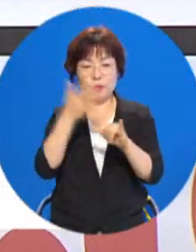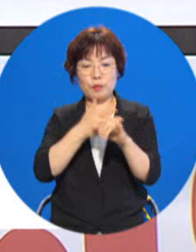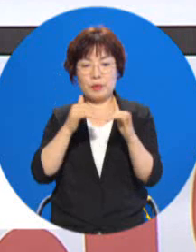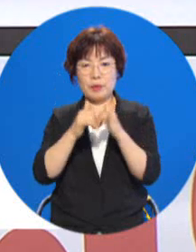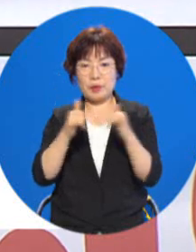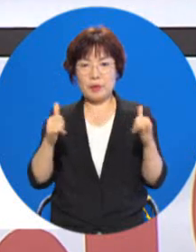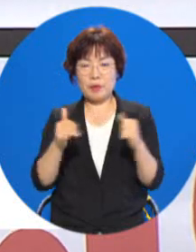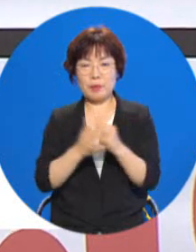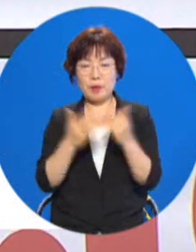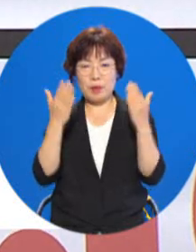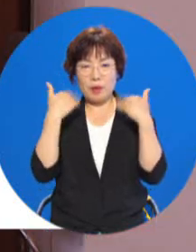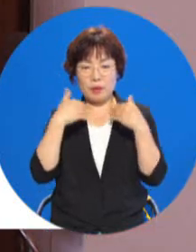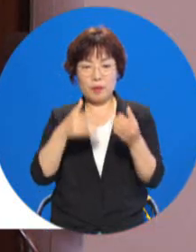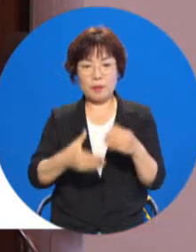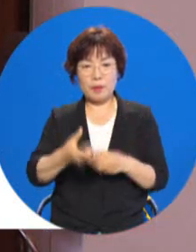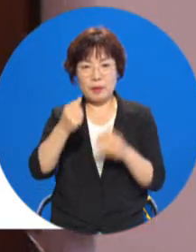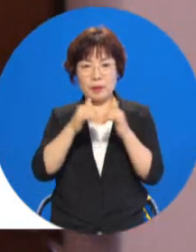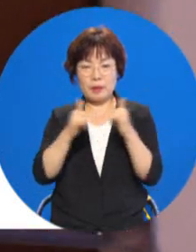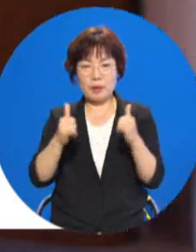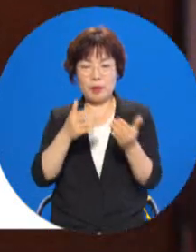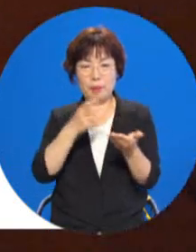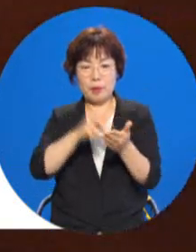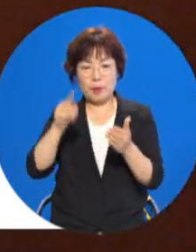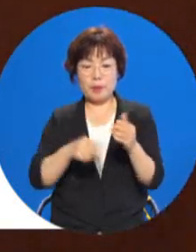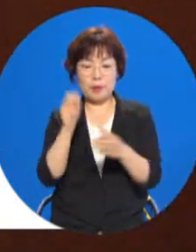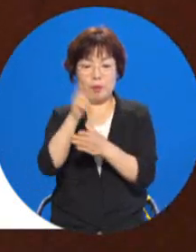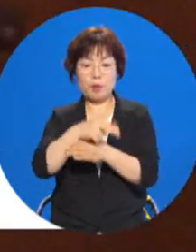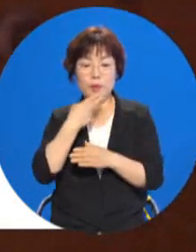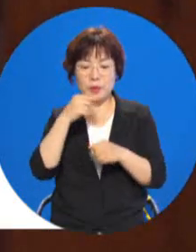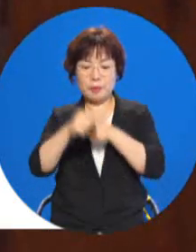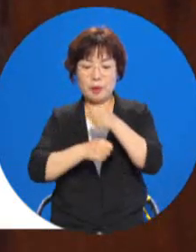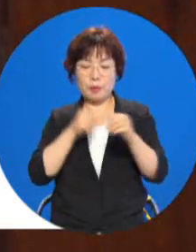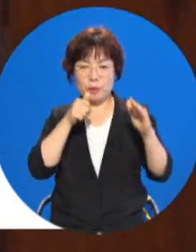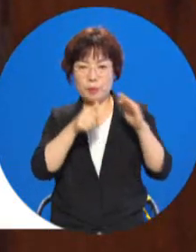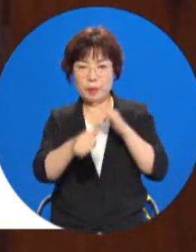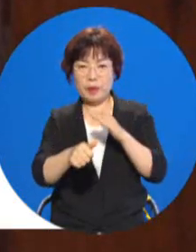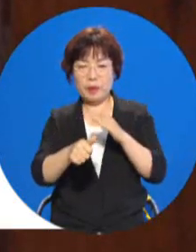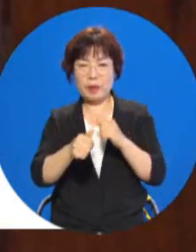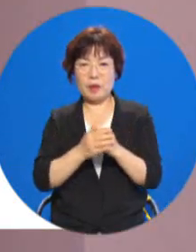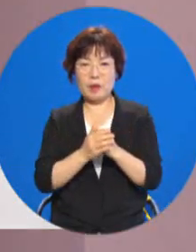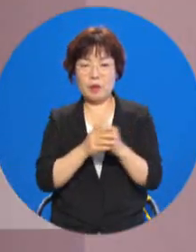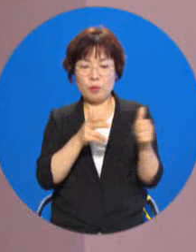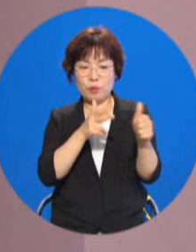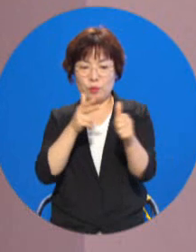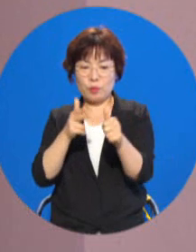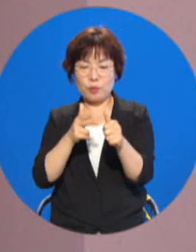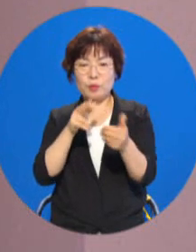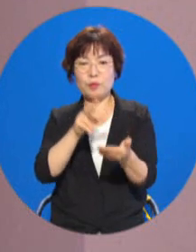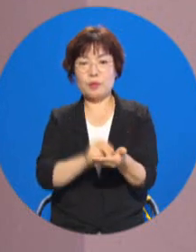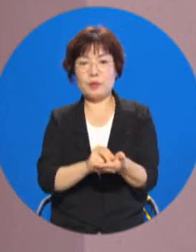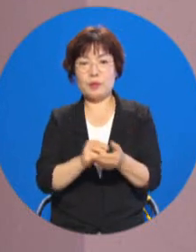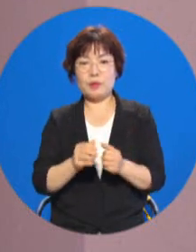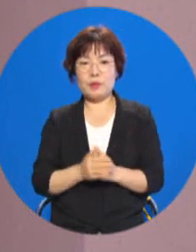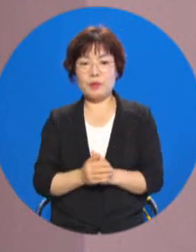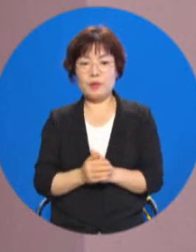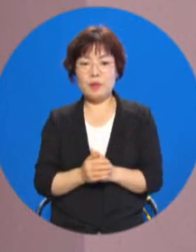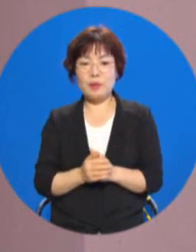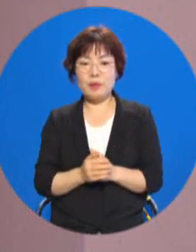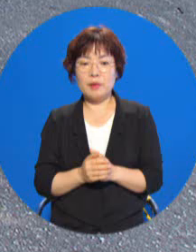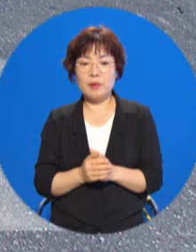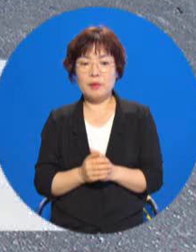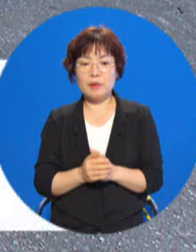사업자들이 학교 소유주인 법인의 허가 없이 불법으로 건물에 침입해 촬영을 했다는 겁니다. 저희가